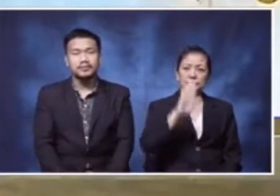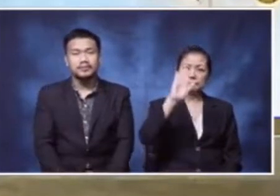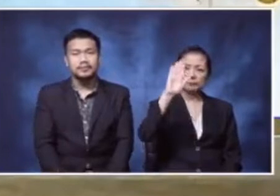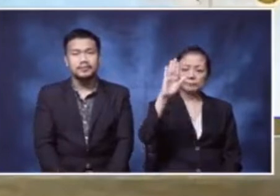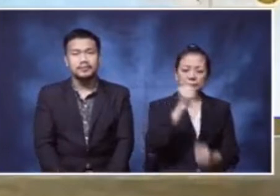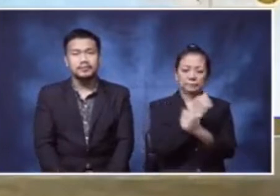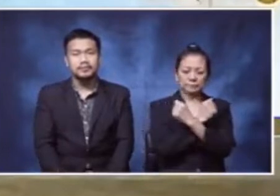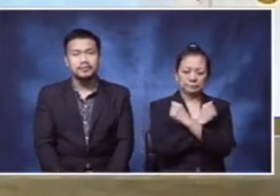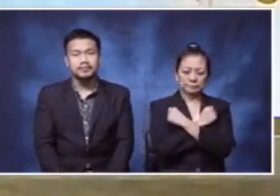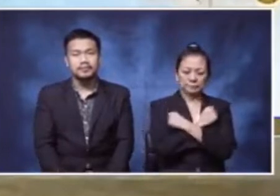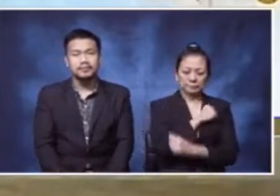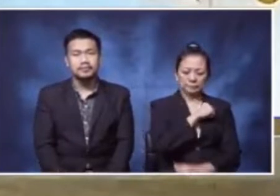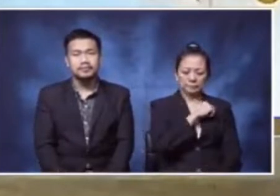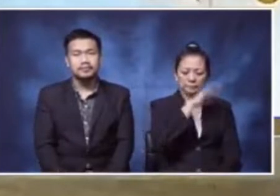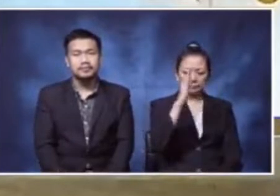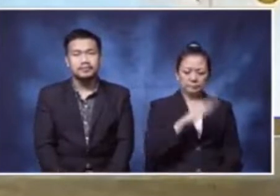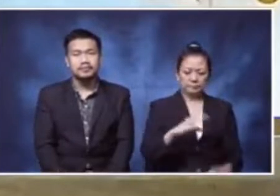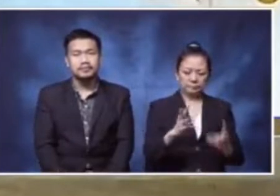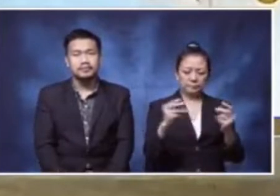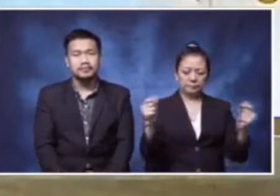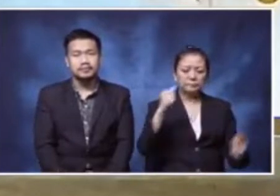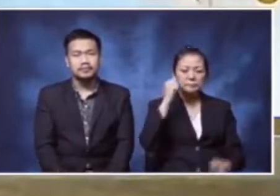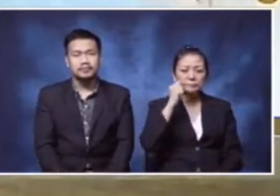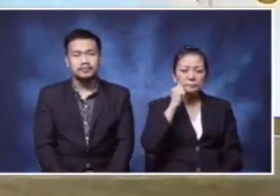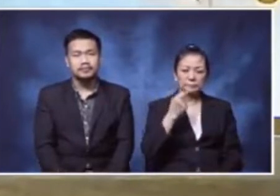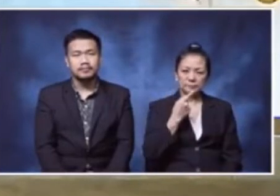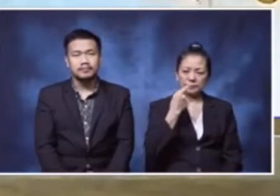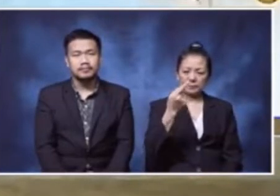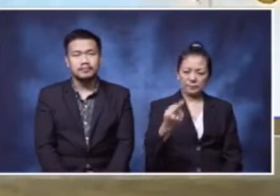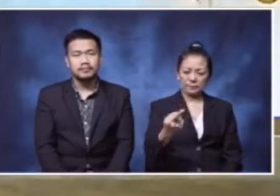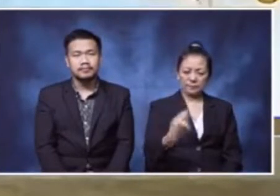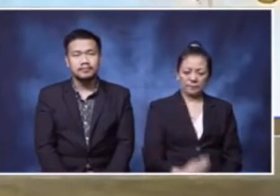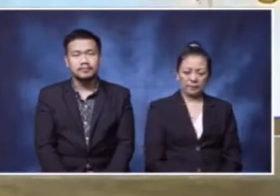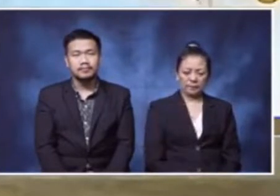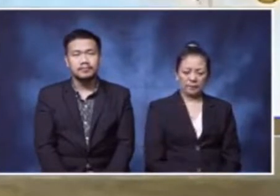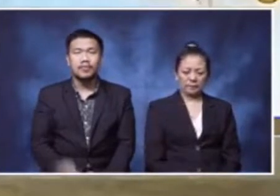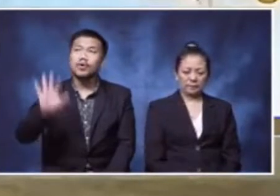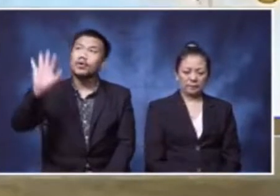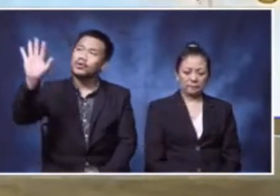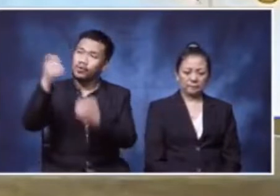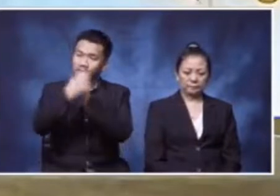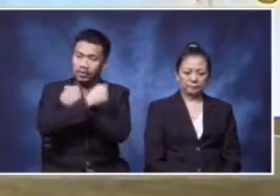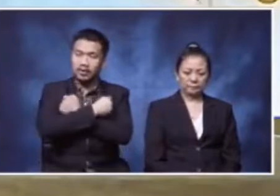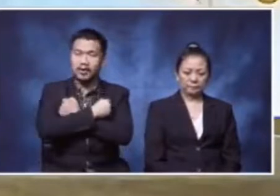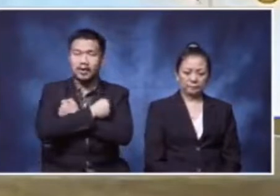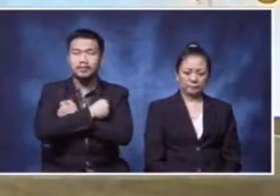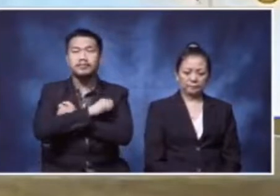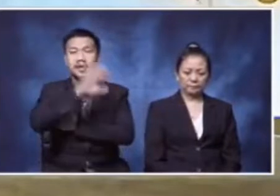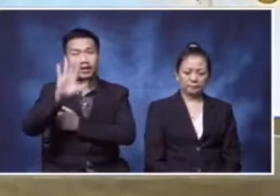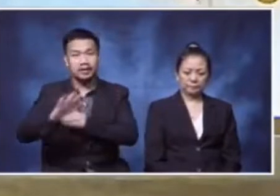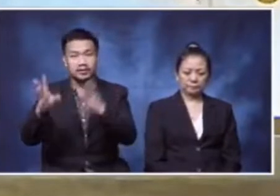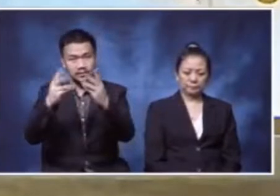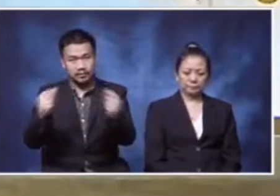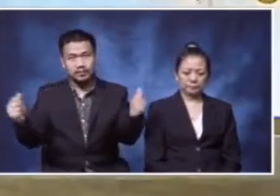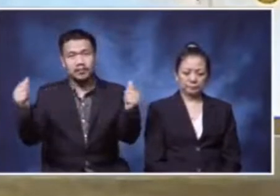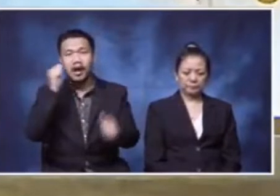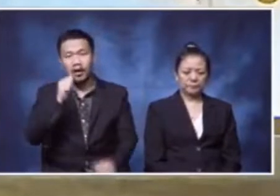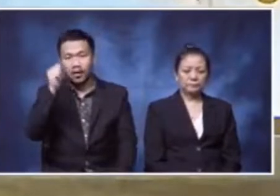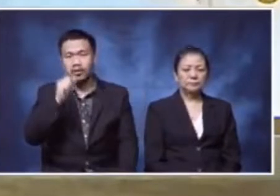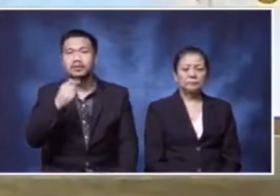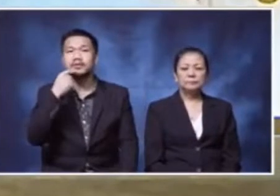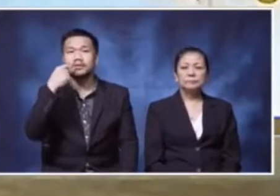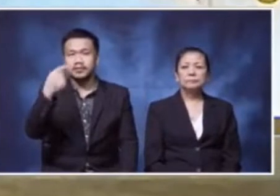Pag-ibig mong walang maliw ay lagi kong sasambitin. Pag-ibig mong walang maliw ay lagi kong